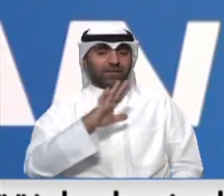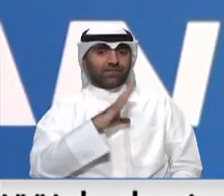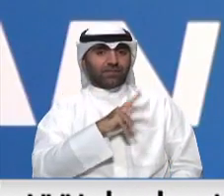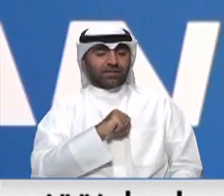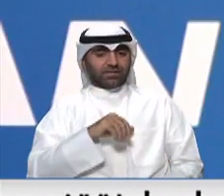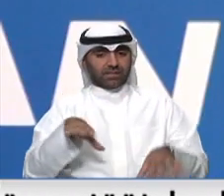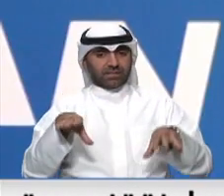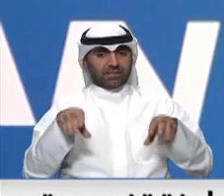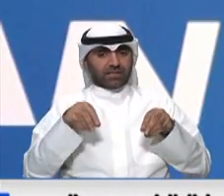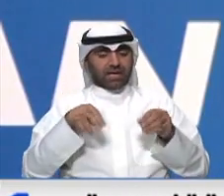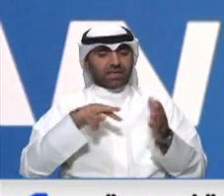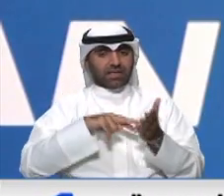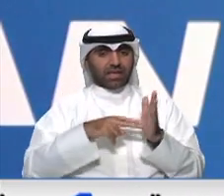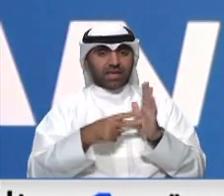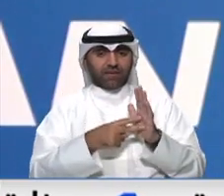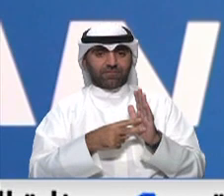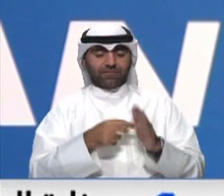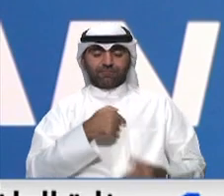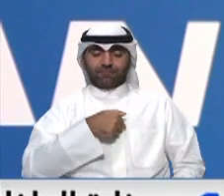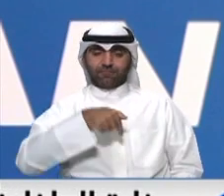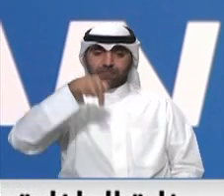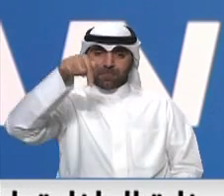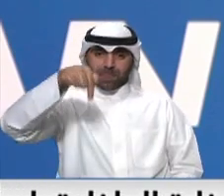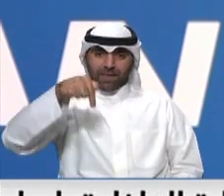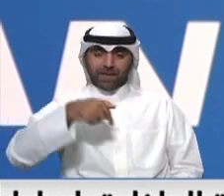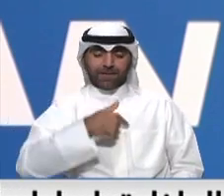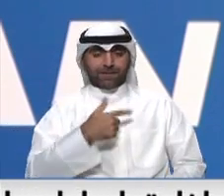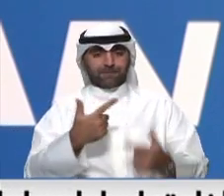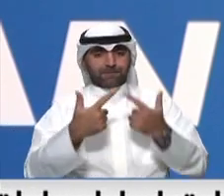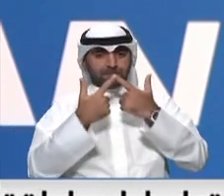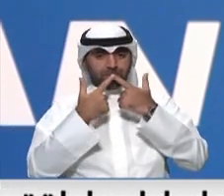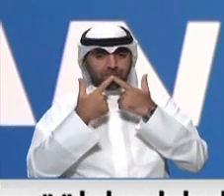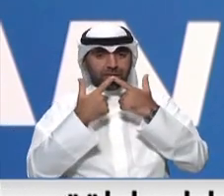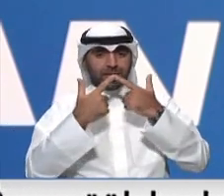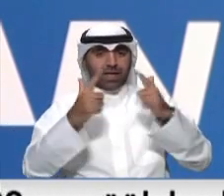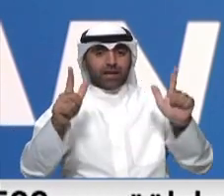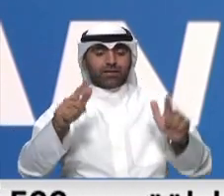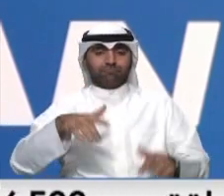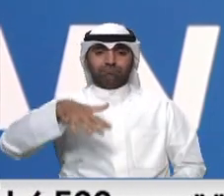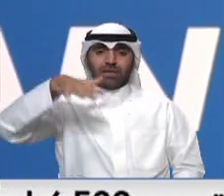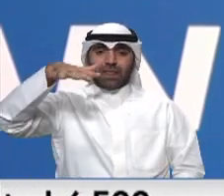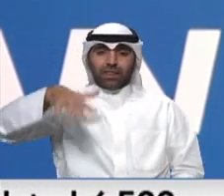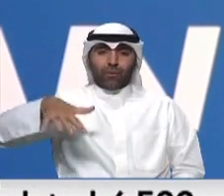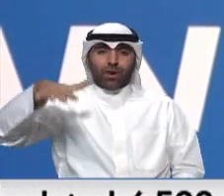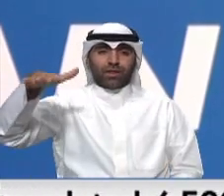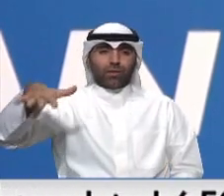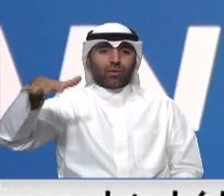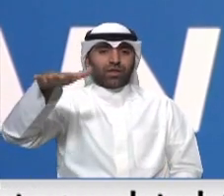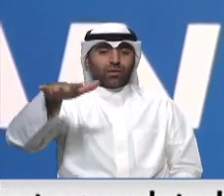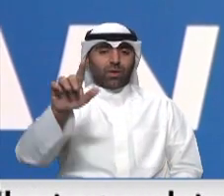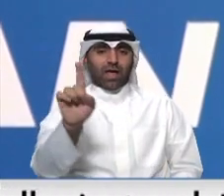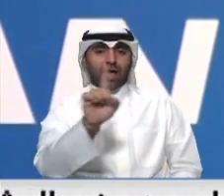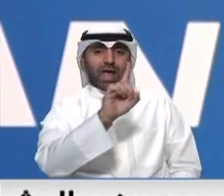وحضراتكم جميعا تعملون في مجال التبادل التجاري